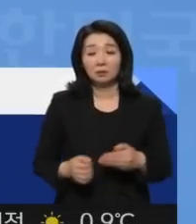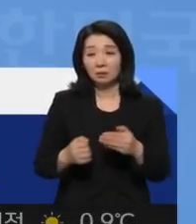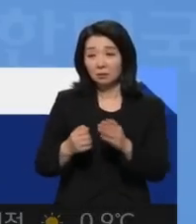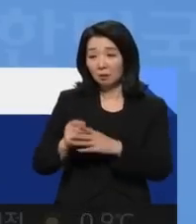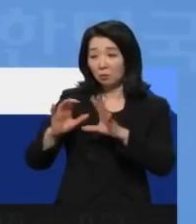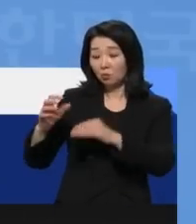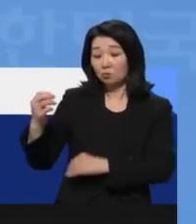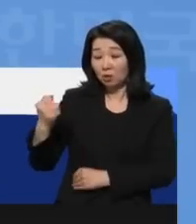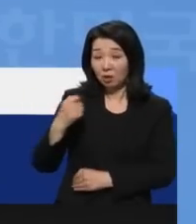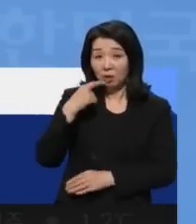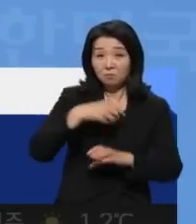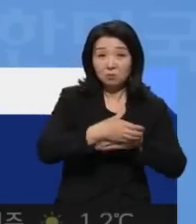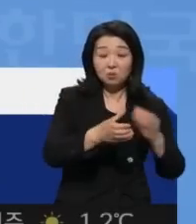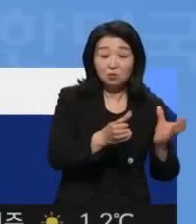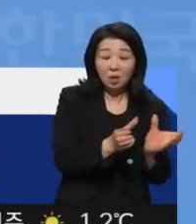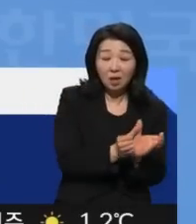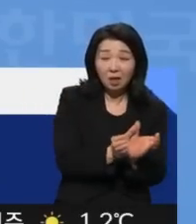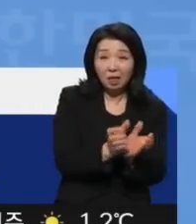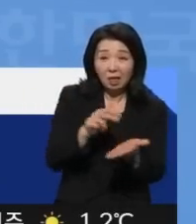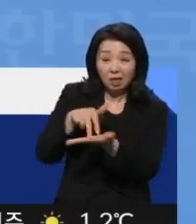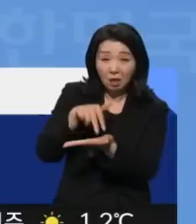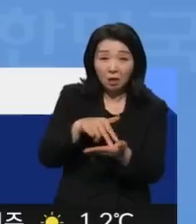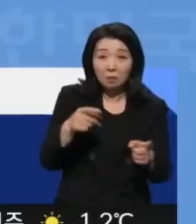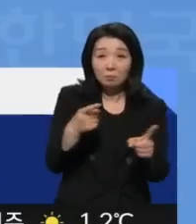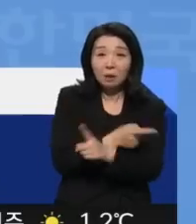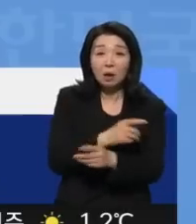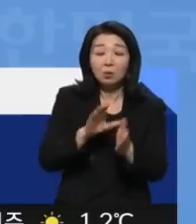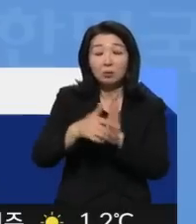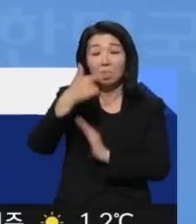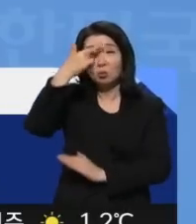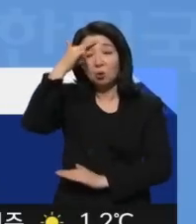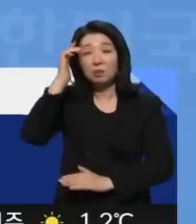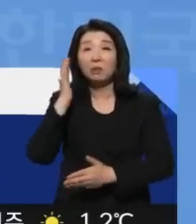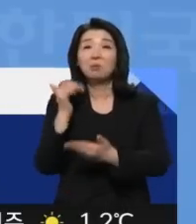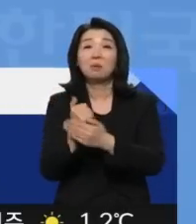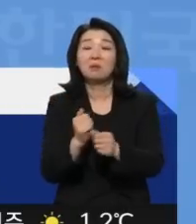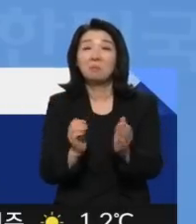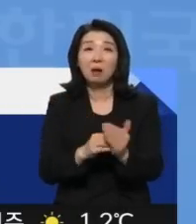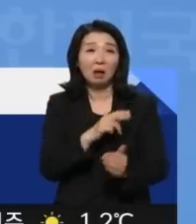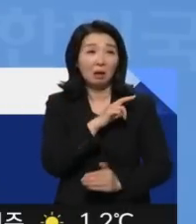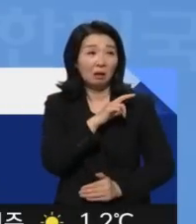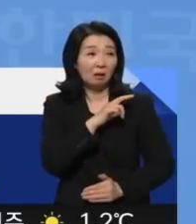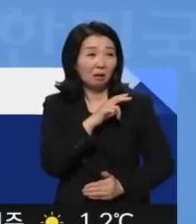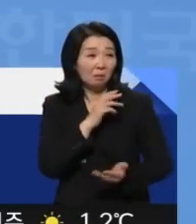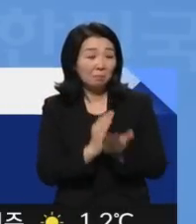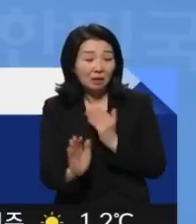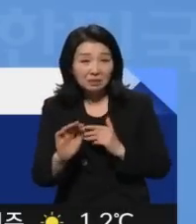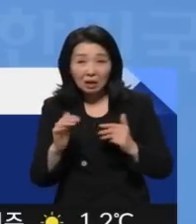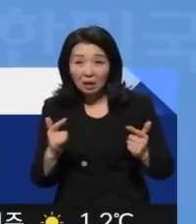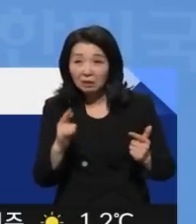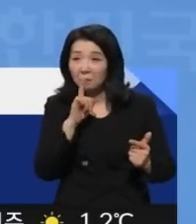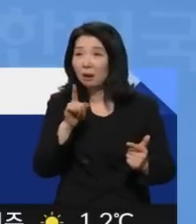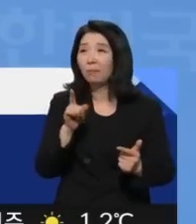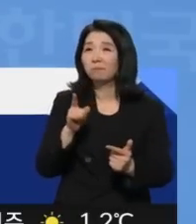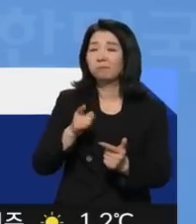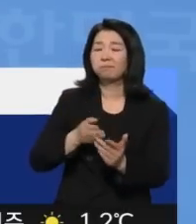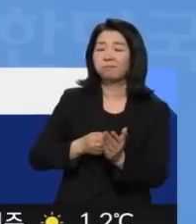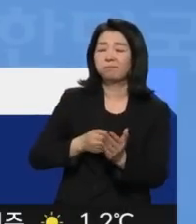여당에서는 야당이 여당이던 시절에 노무현 대통령이 만들었으니 위헌이 아니라는 궤변을 늘어놓고